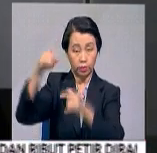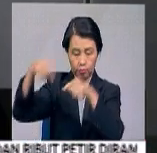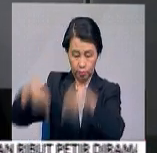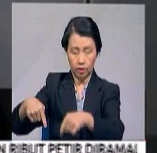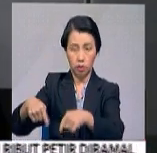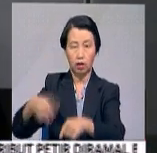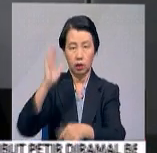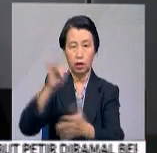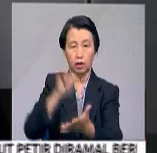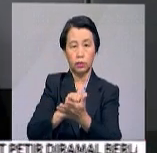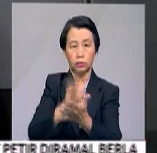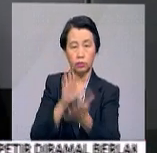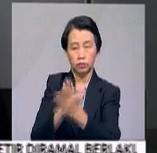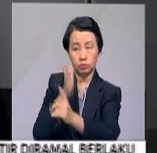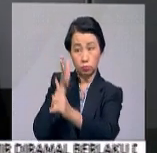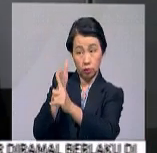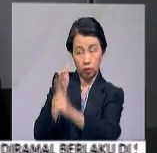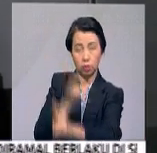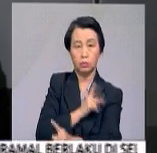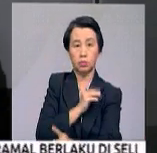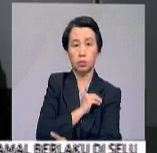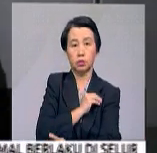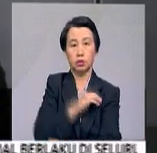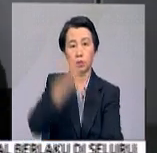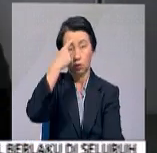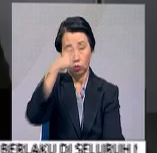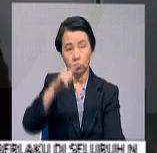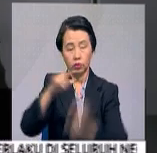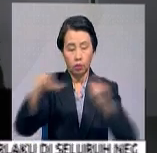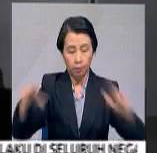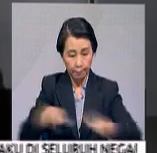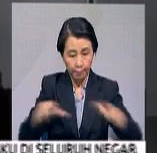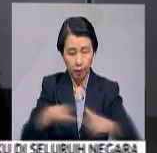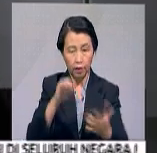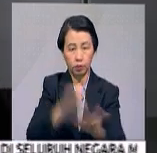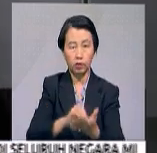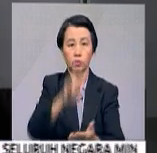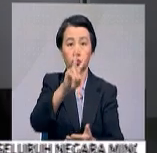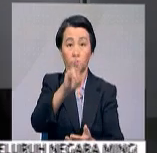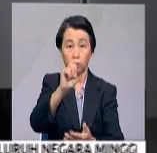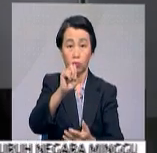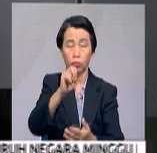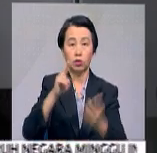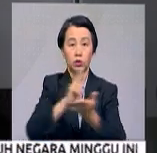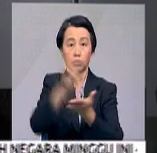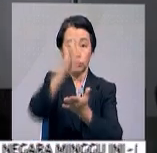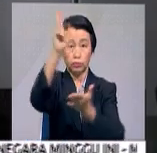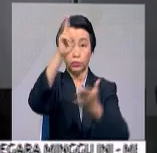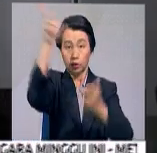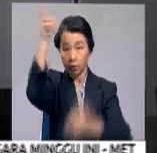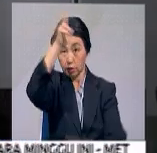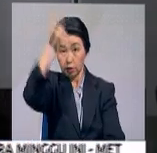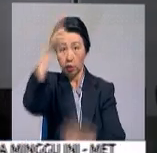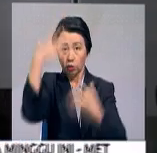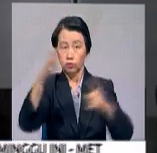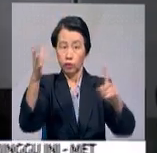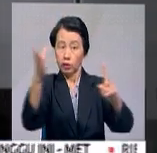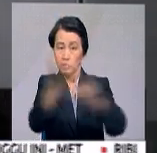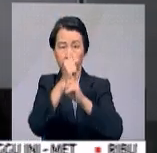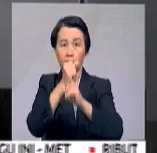Itu menjadikan sasaran kementerian untuk melaksanakannya di 20 universiti awam telah pun mencapai